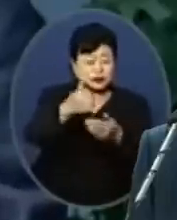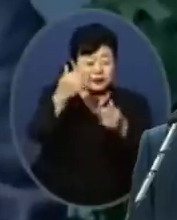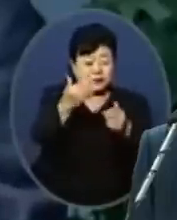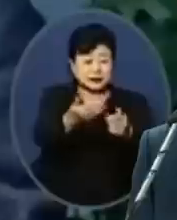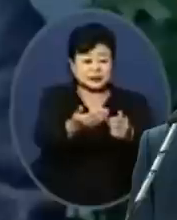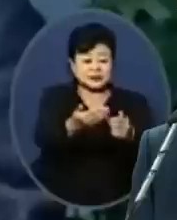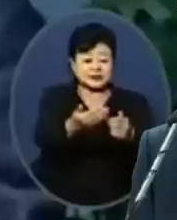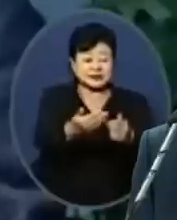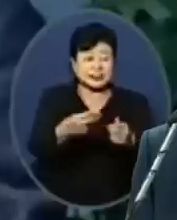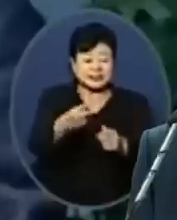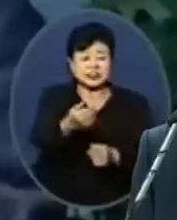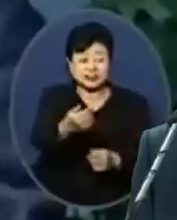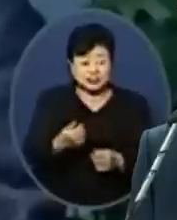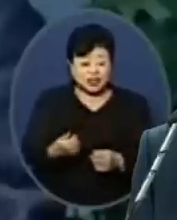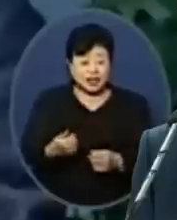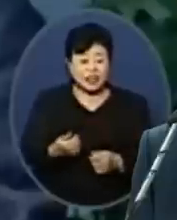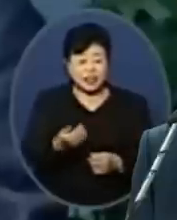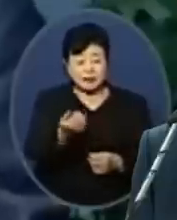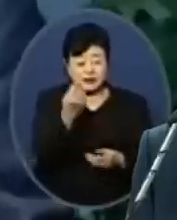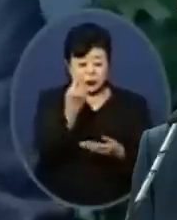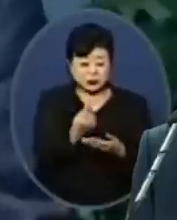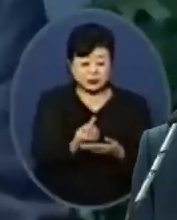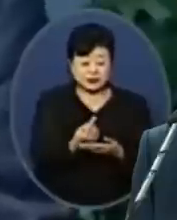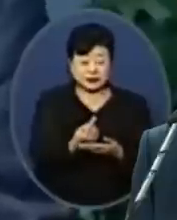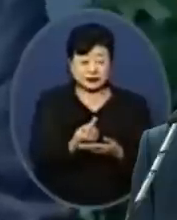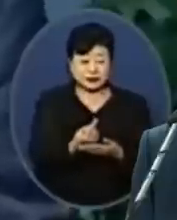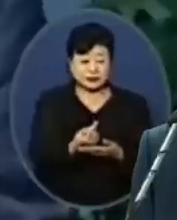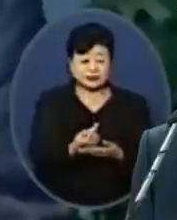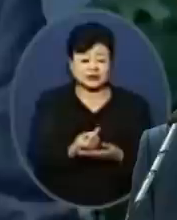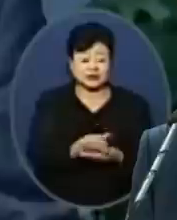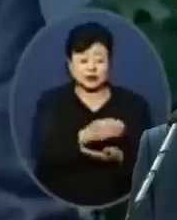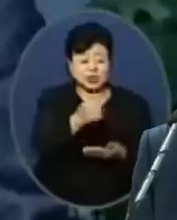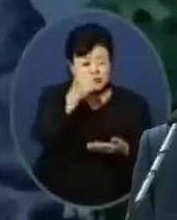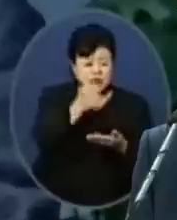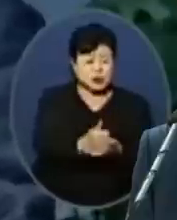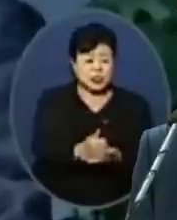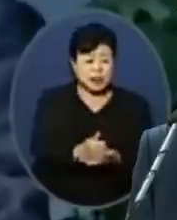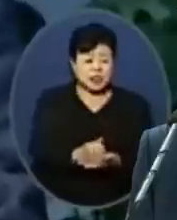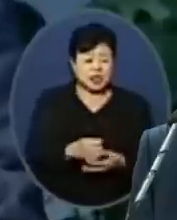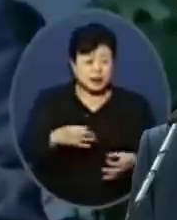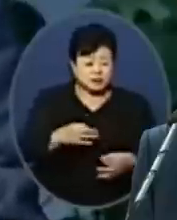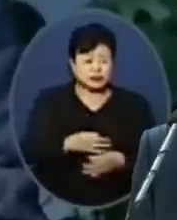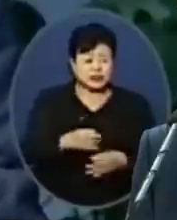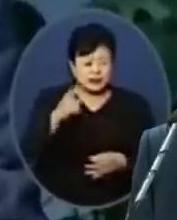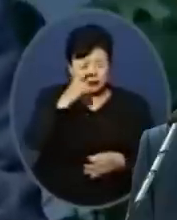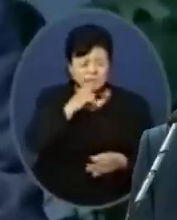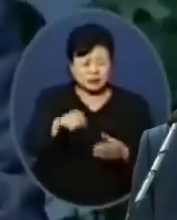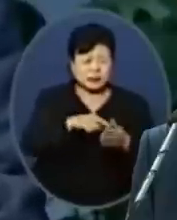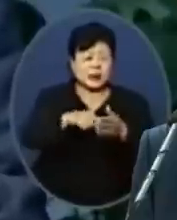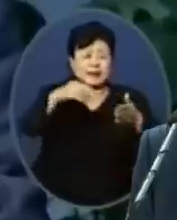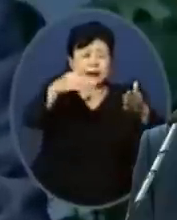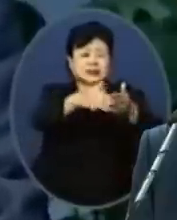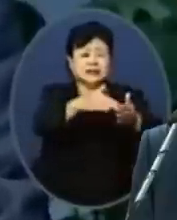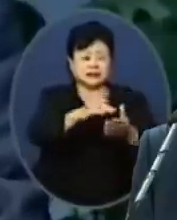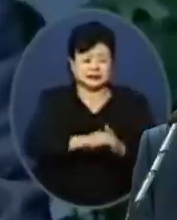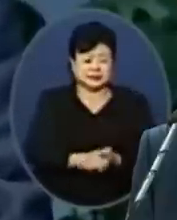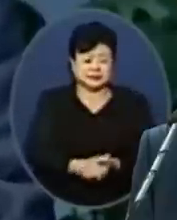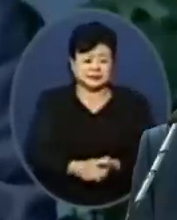주님께서는 2000년 전에 미리 오셔서 그때 벌써 우리의 죄와 불의와 추악을 청산해버렸다는